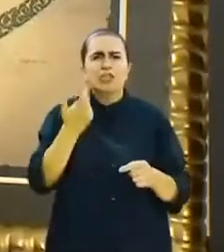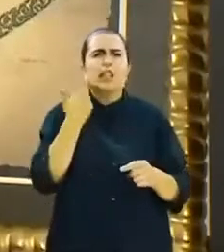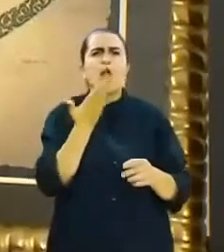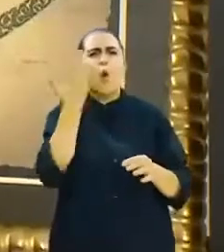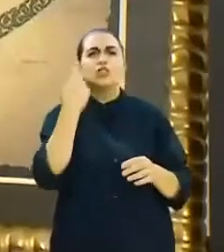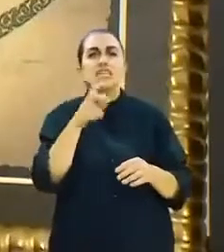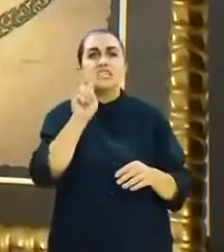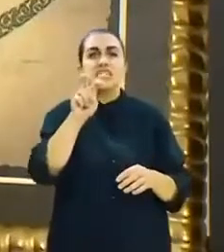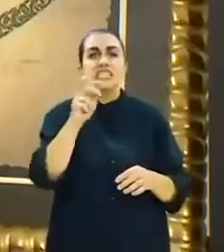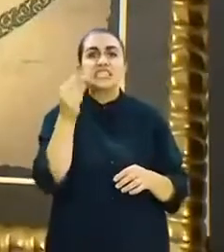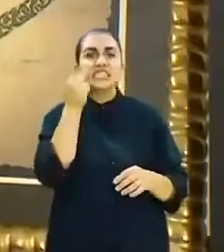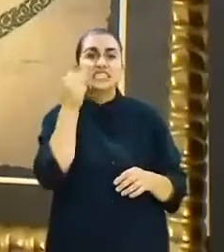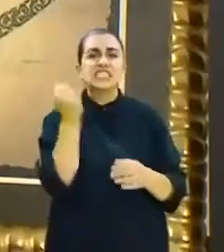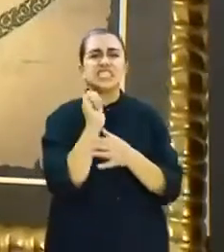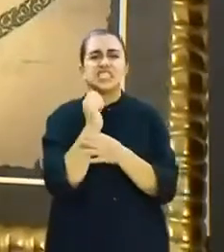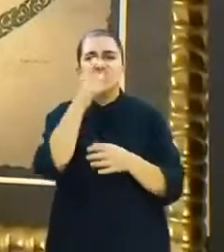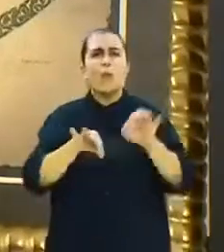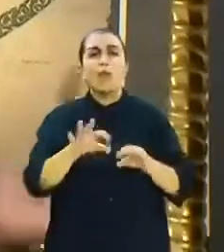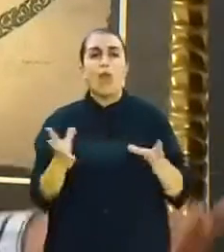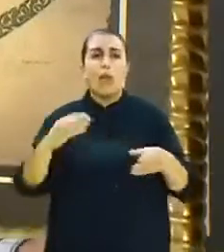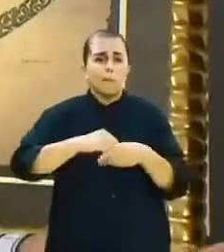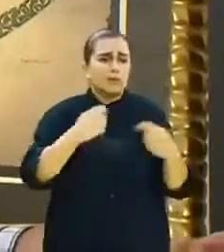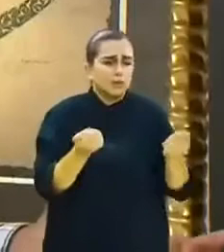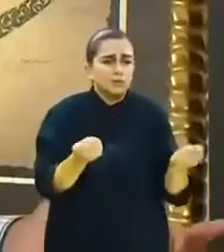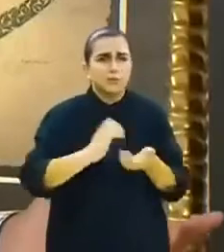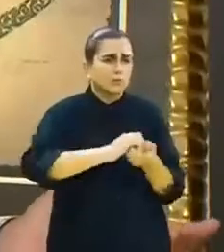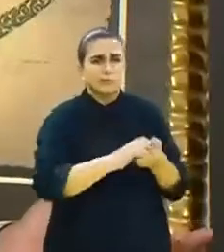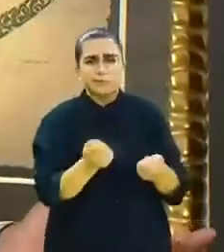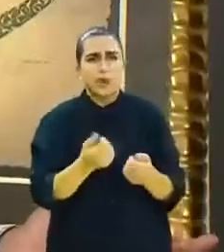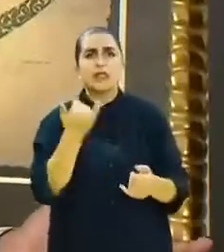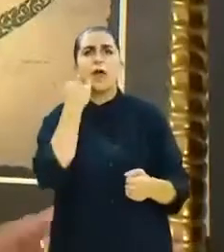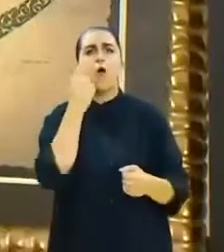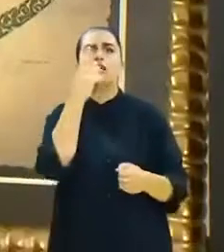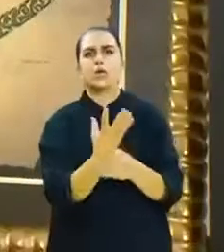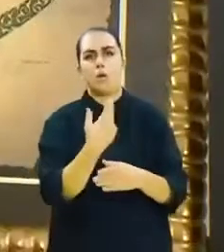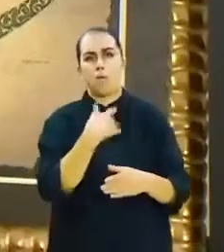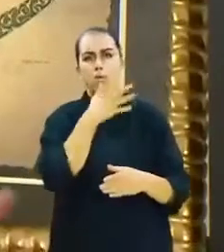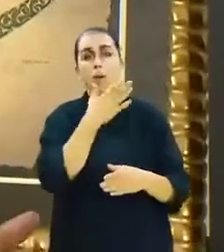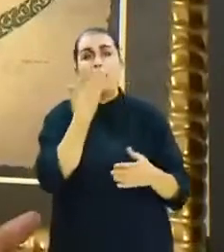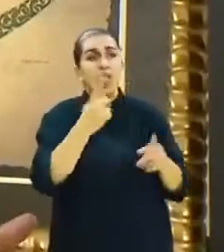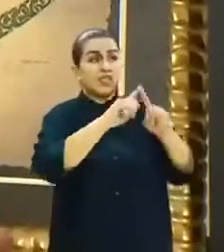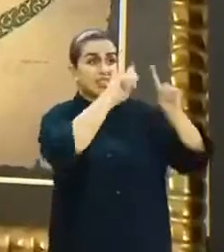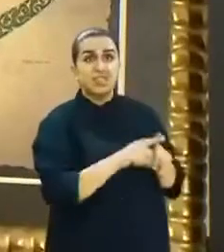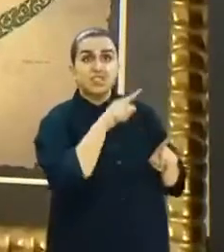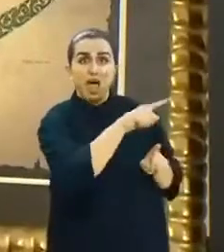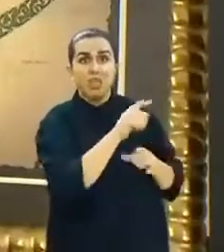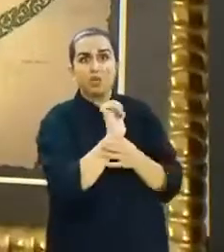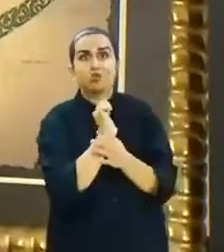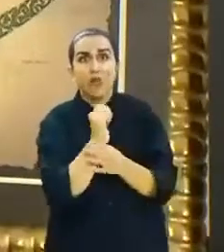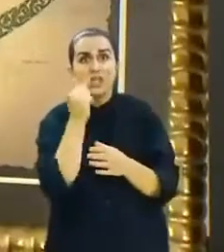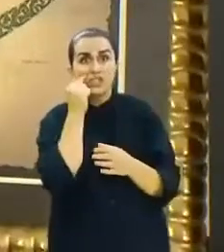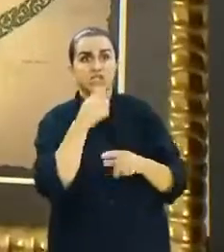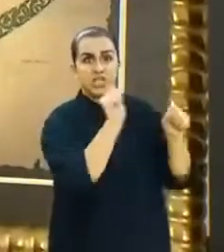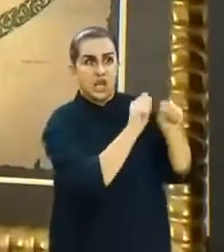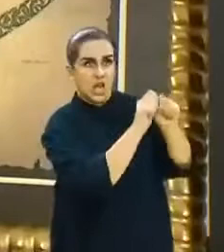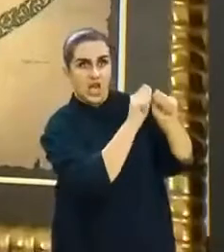yaptığını okumuştum da ben belki size renk gelmişsiniz dir bir akıllı tahtanın bir sanatkâr varsa bir yapıcısı varsa veya bir